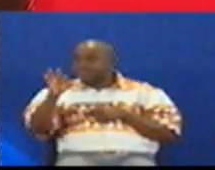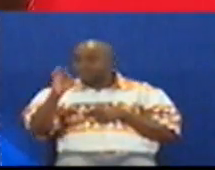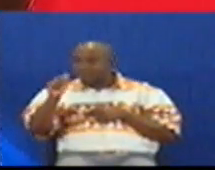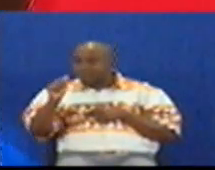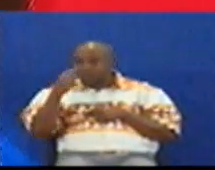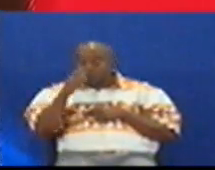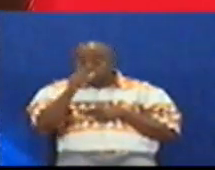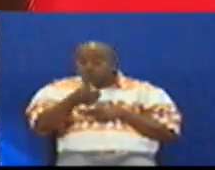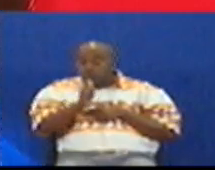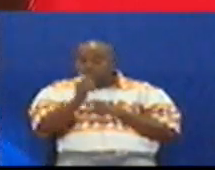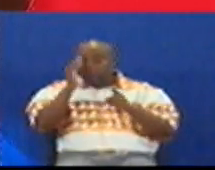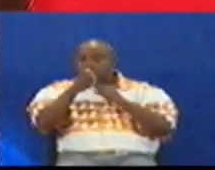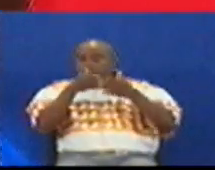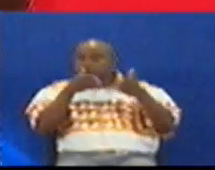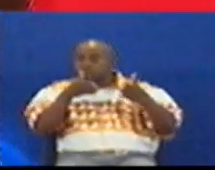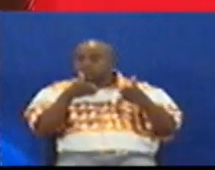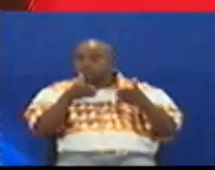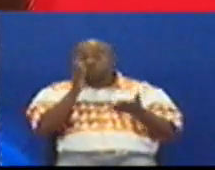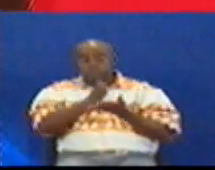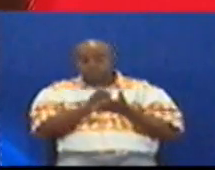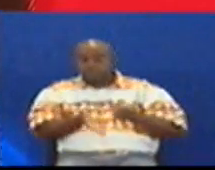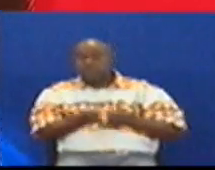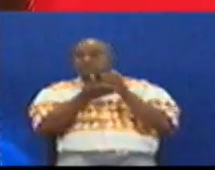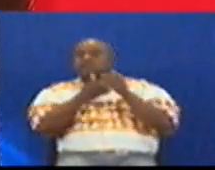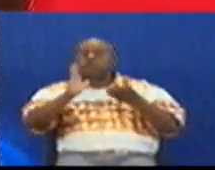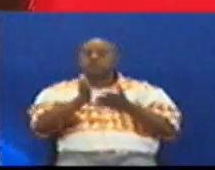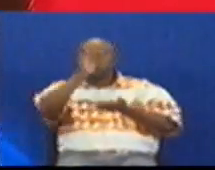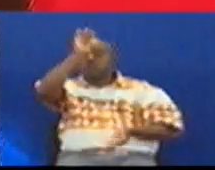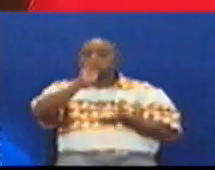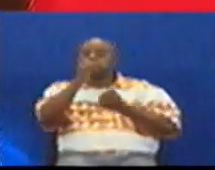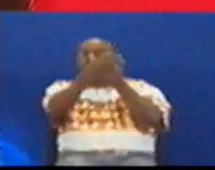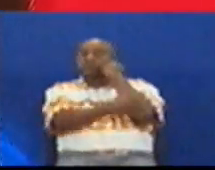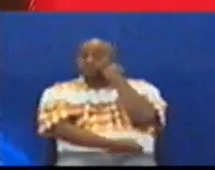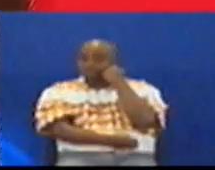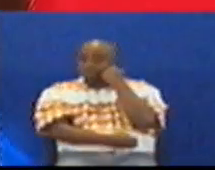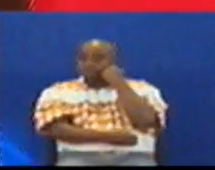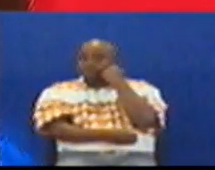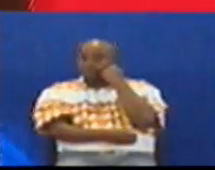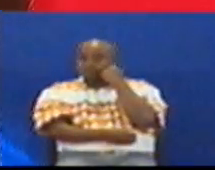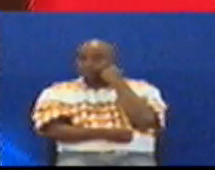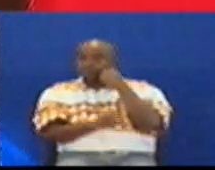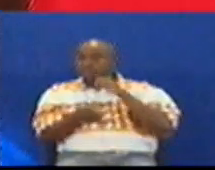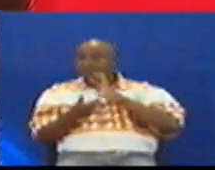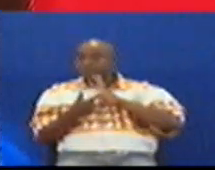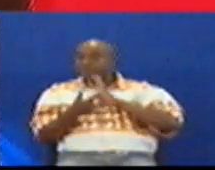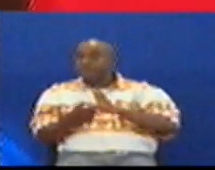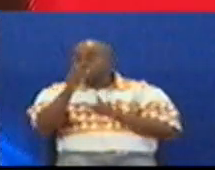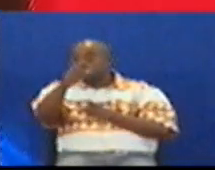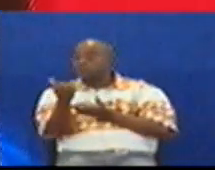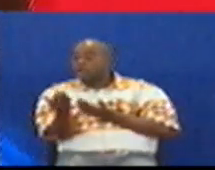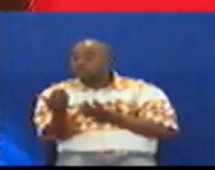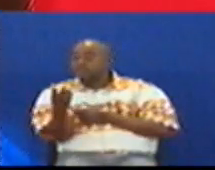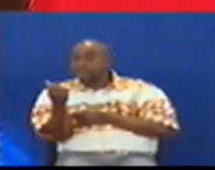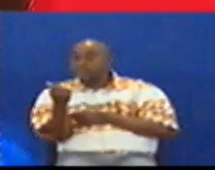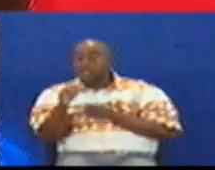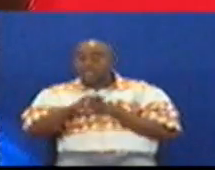ya kujinasua inamnasua kweli kweli na ule umaskini alionao. Lakini ikikuta na mtu ambaye yeye anakusudia tu apate ile pesa aweze